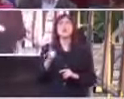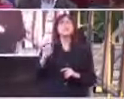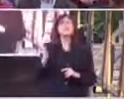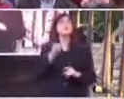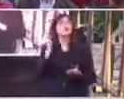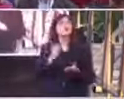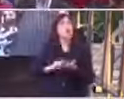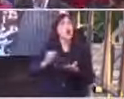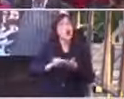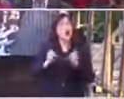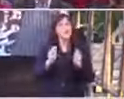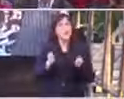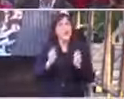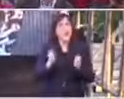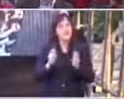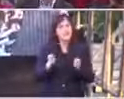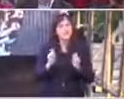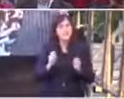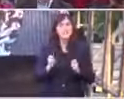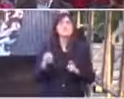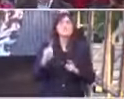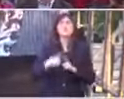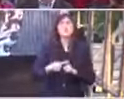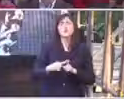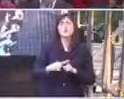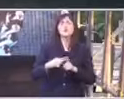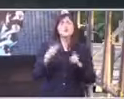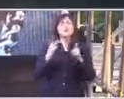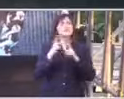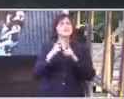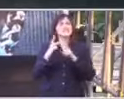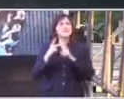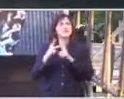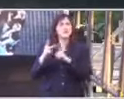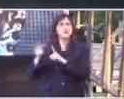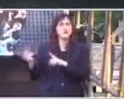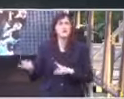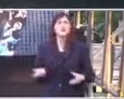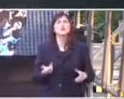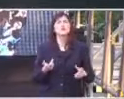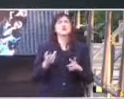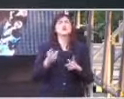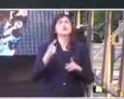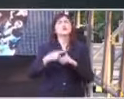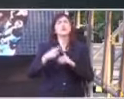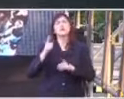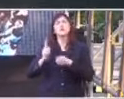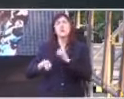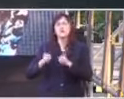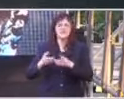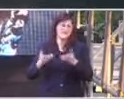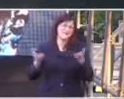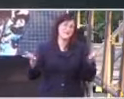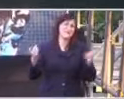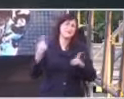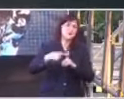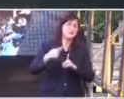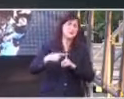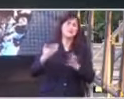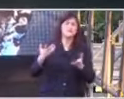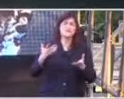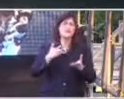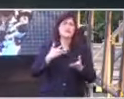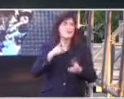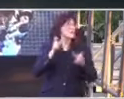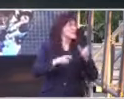ma anche i media non tradizionali ma anche i politici ma anche i ragazzi diciamo e gli